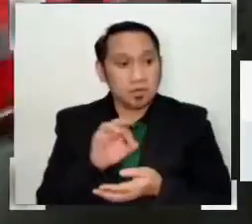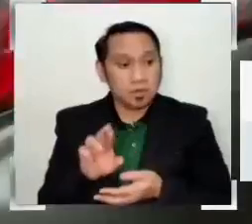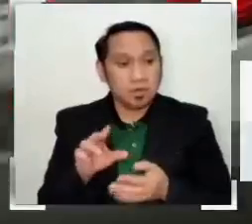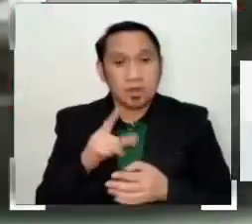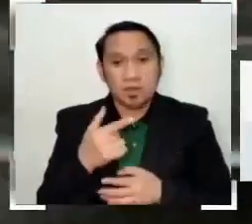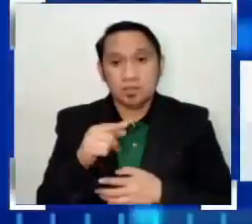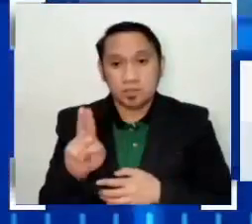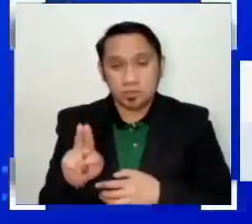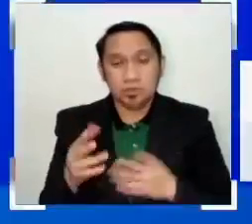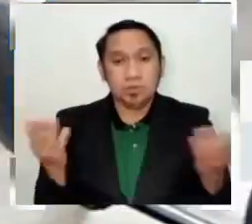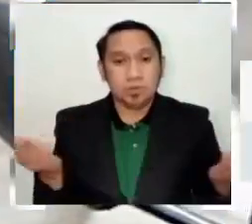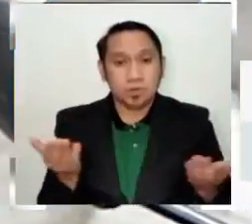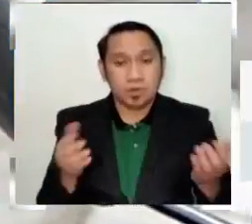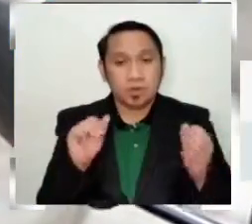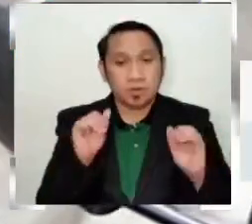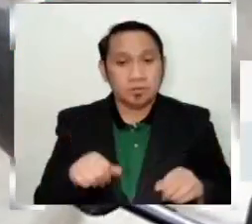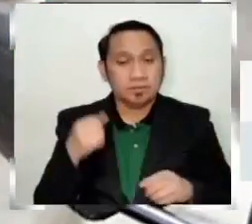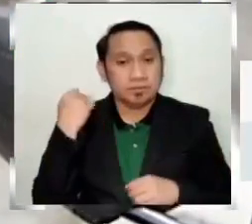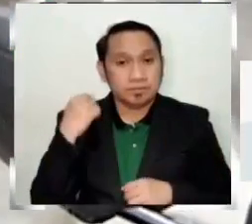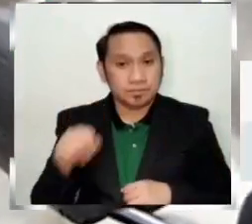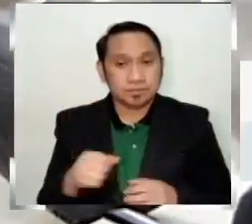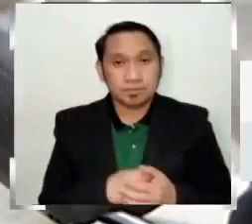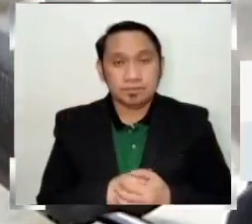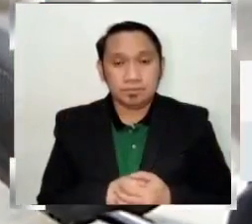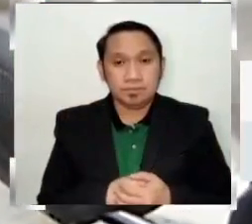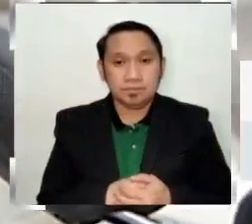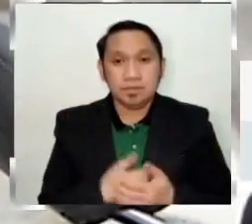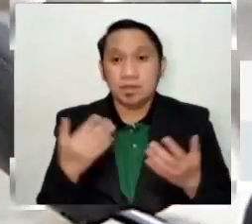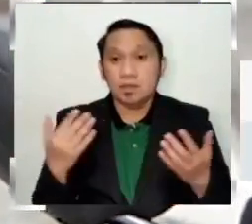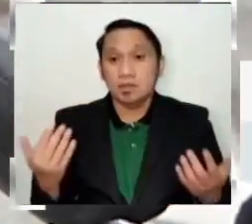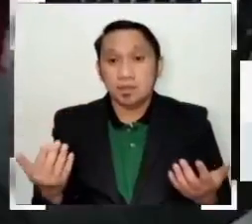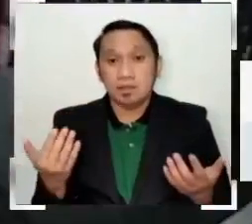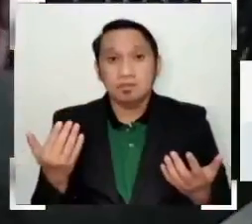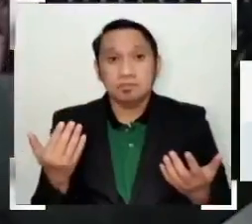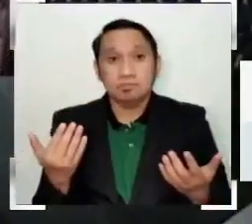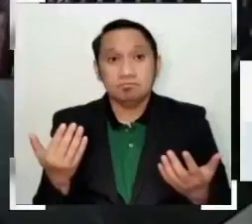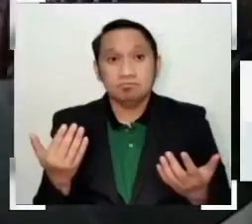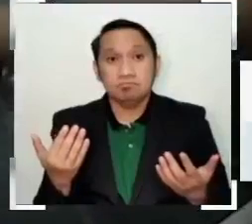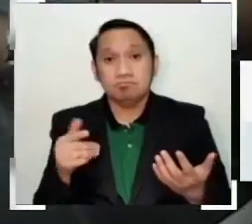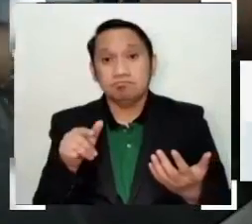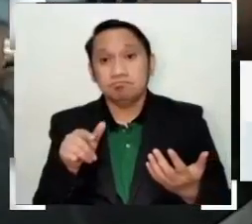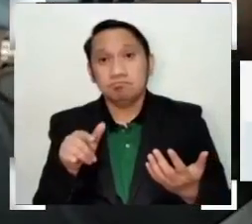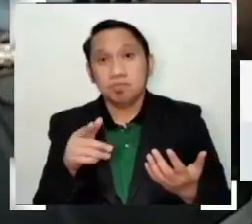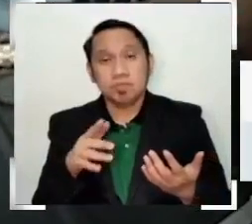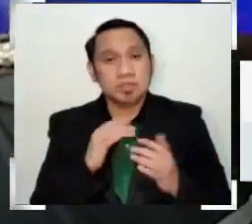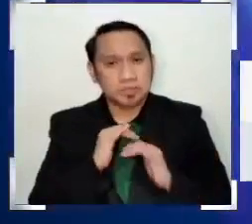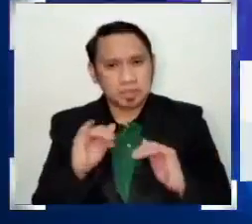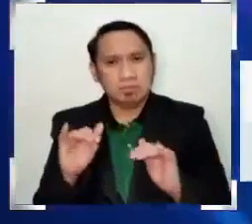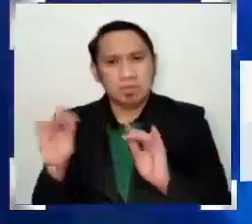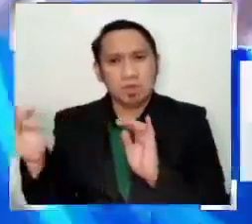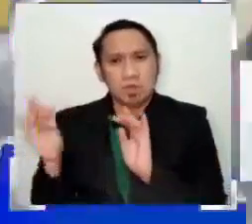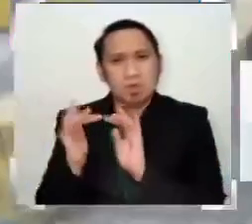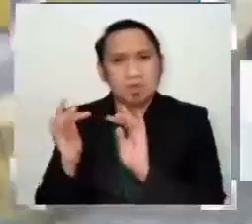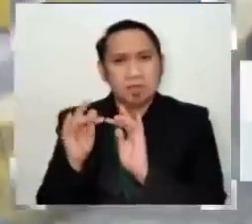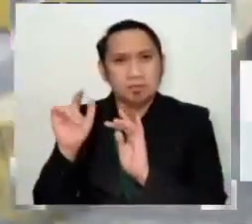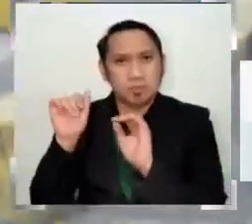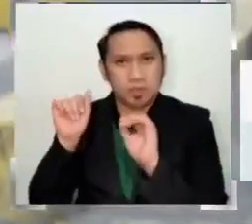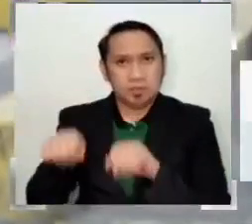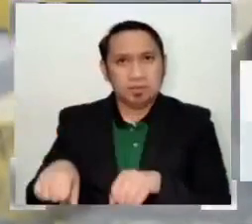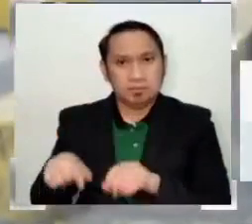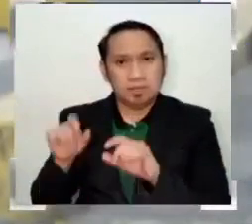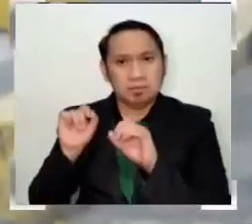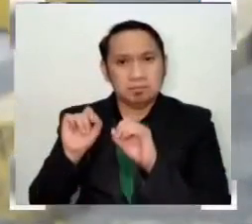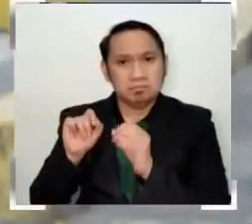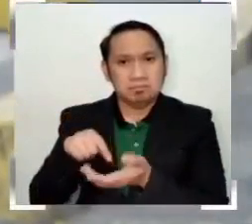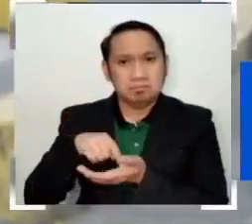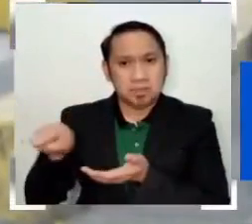saan nagka-violation. Okay na yun. Isa-isang ano na lang. Isa-isang penalty na lang. Online bangko, mas madali for me. Kumpiyansa raw